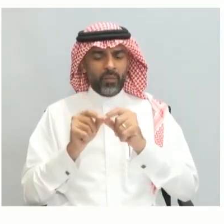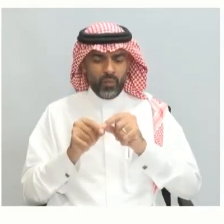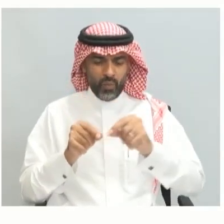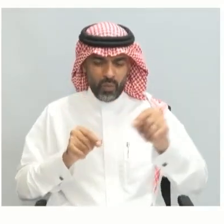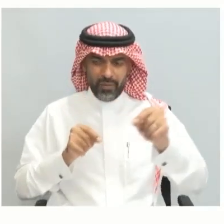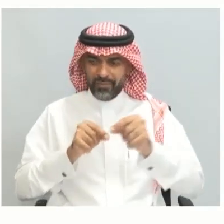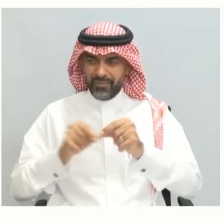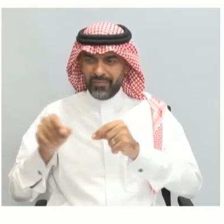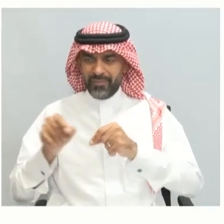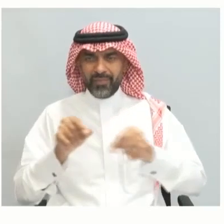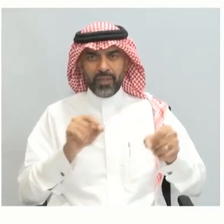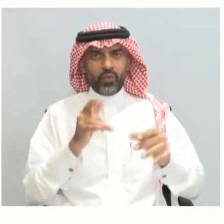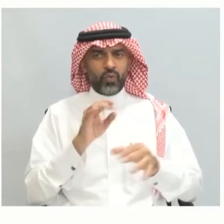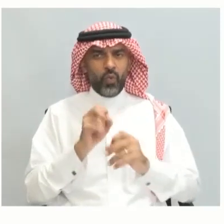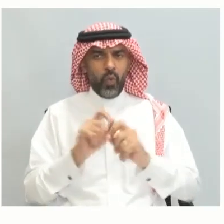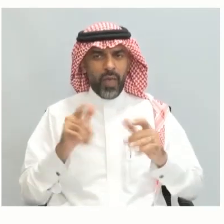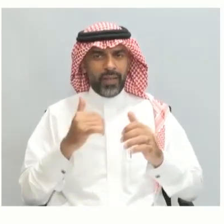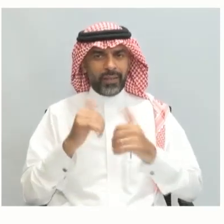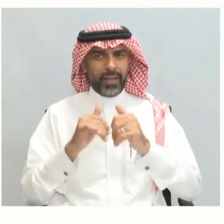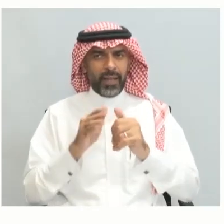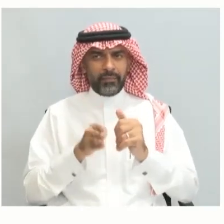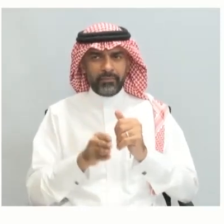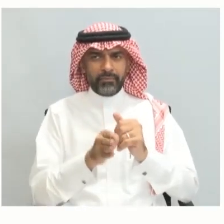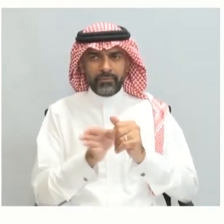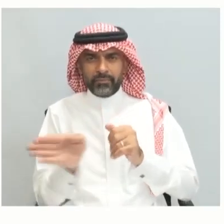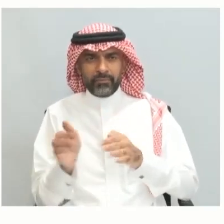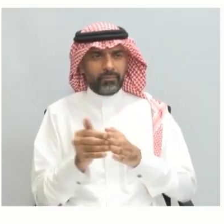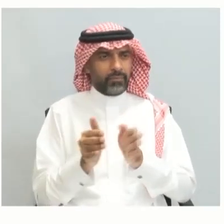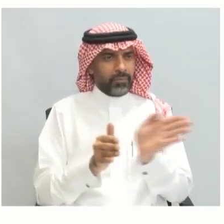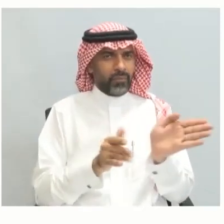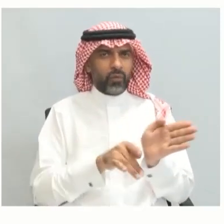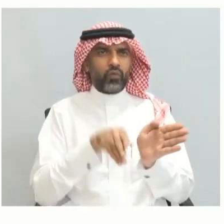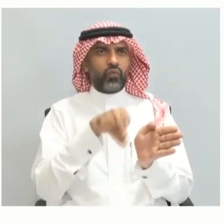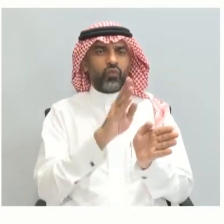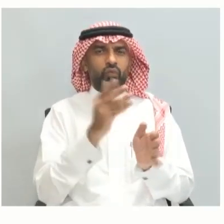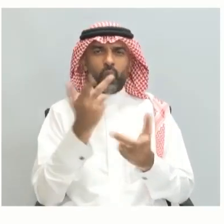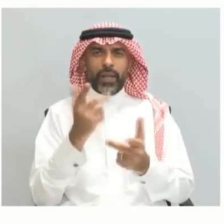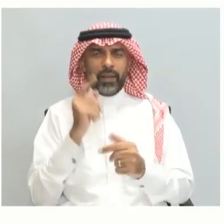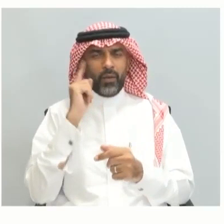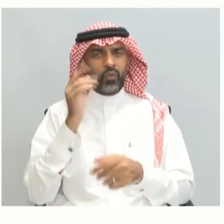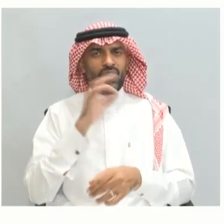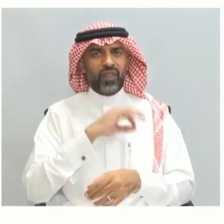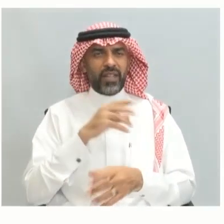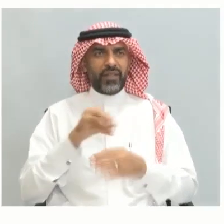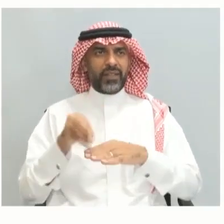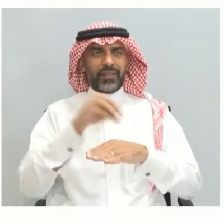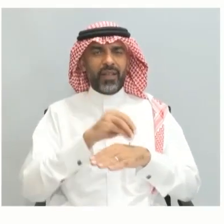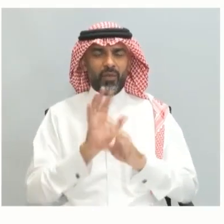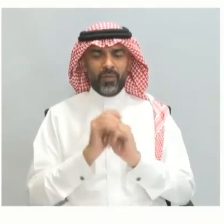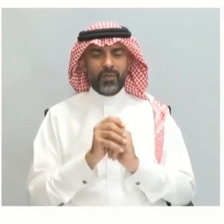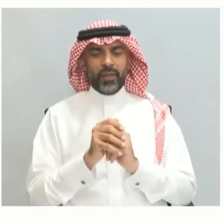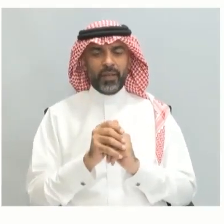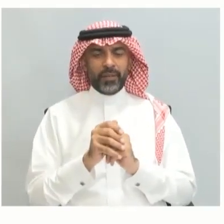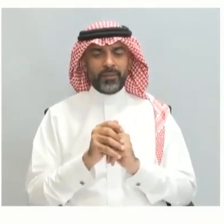وبنات الطلاب الطريق توضح له المعالم التي قد يستفيد منها في تنقلاته فكانت